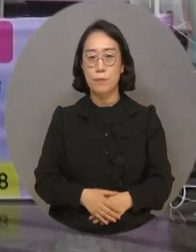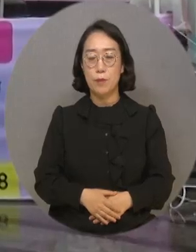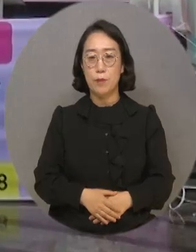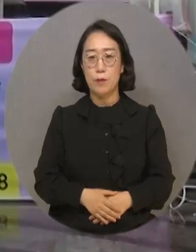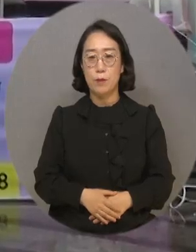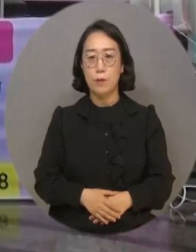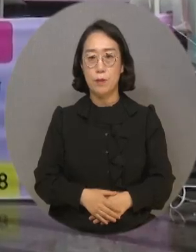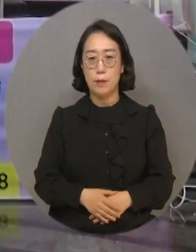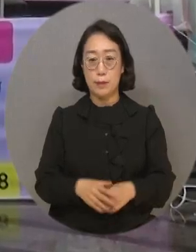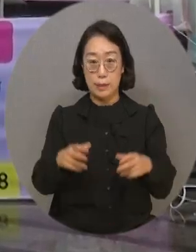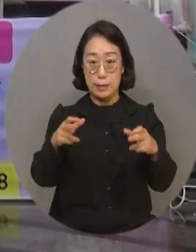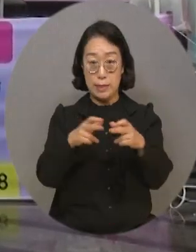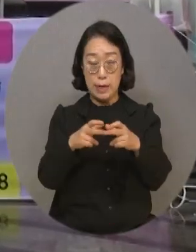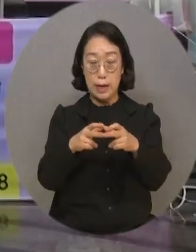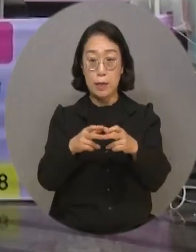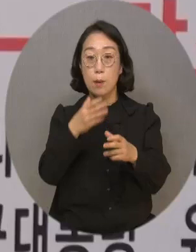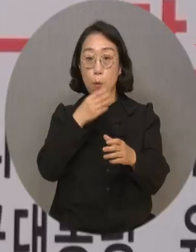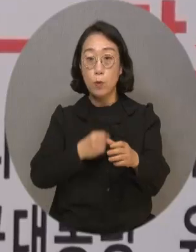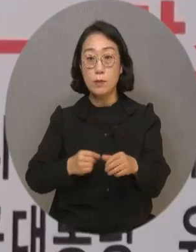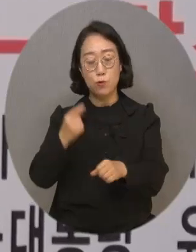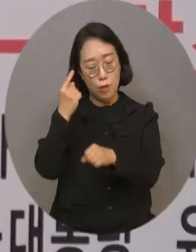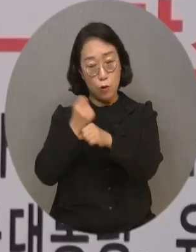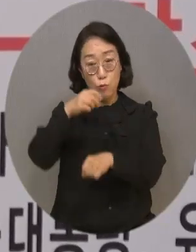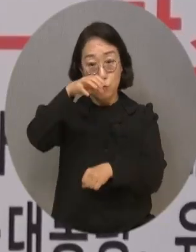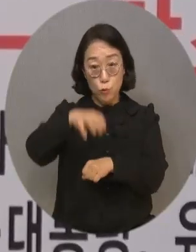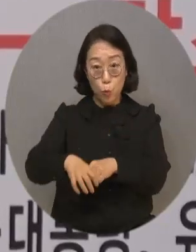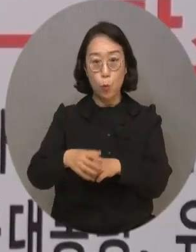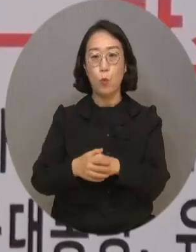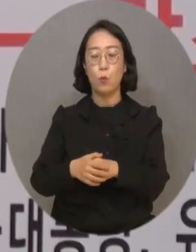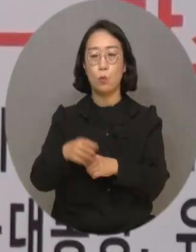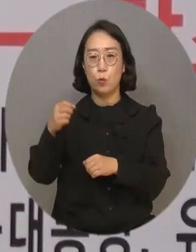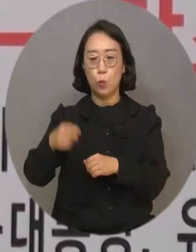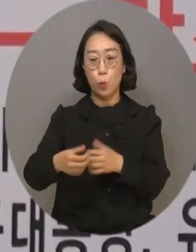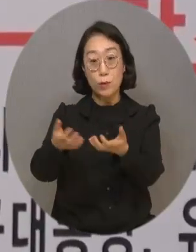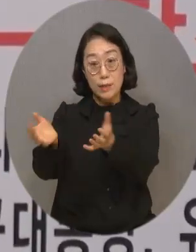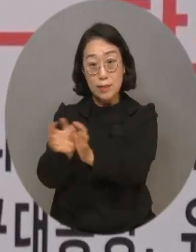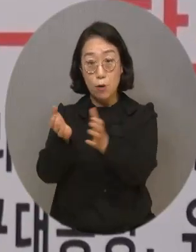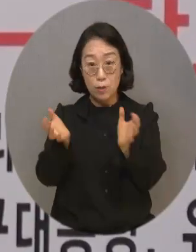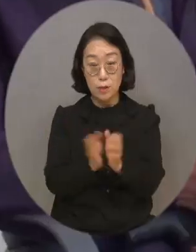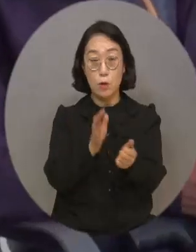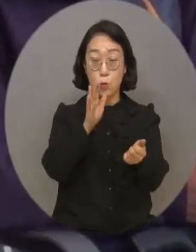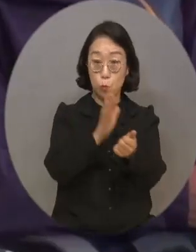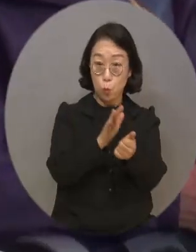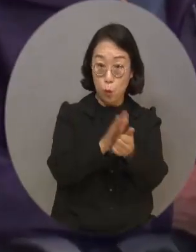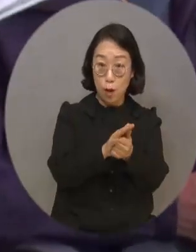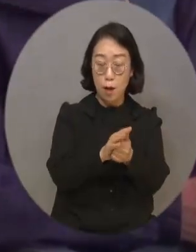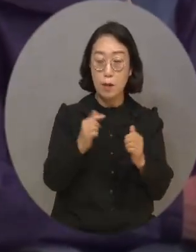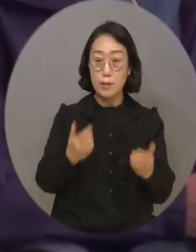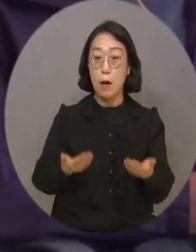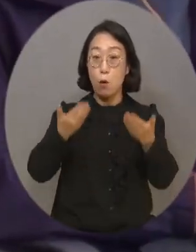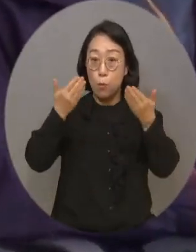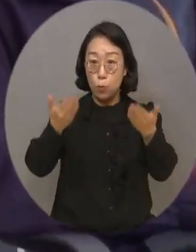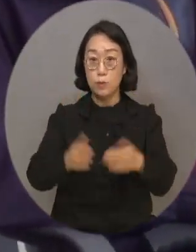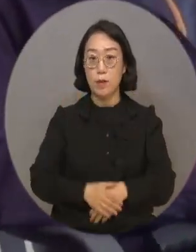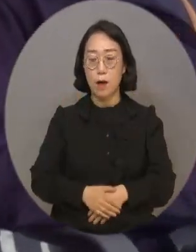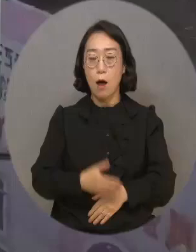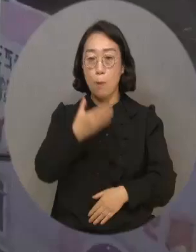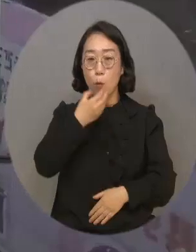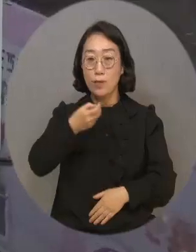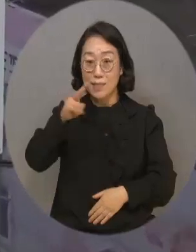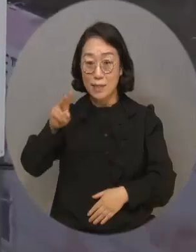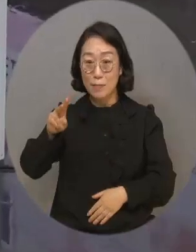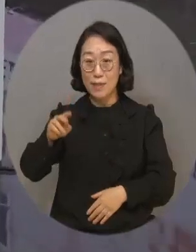전북 장애인 복지문제연구소와 전주 매일신문이 주최하고 전북 장애인 문화예술봉사단과 WBC